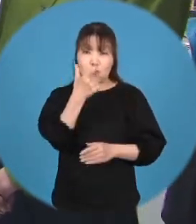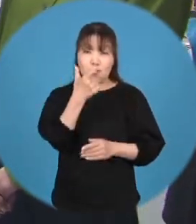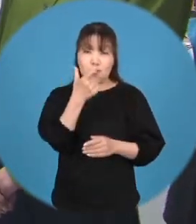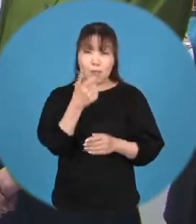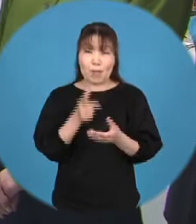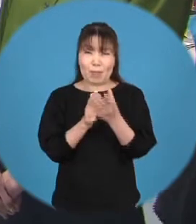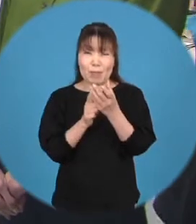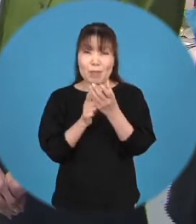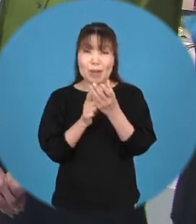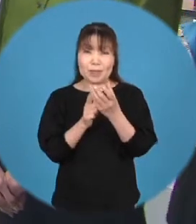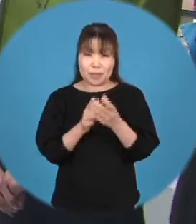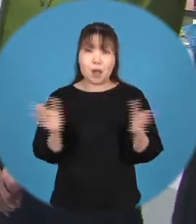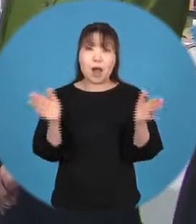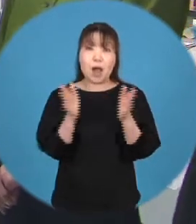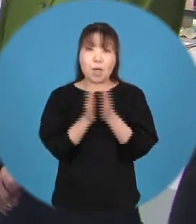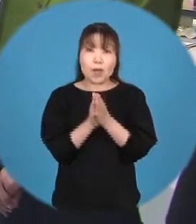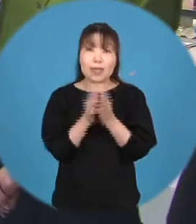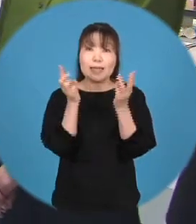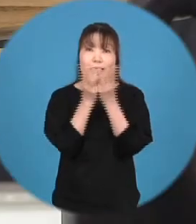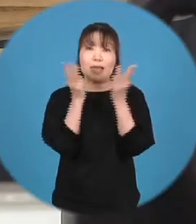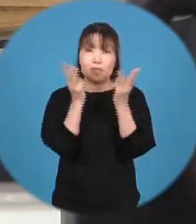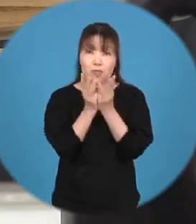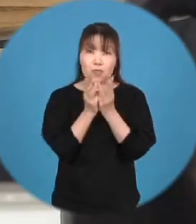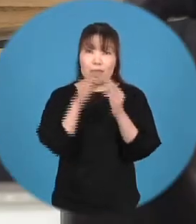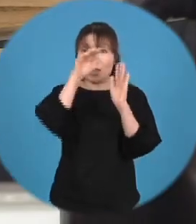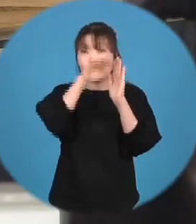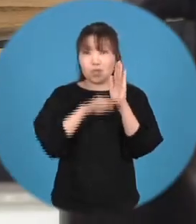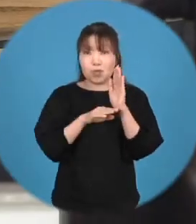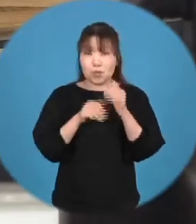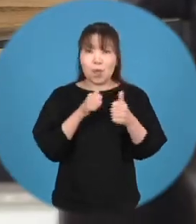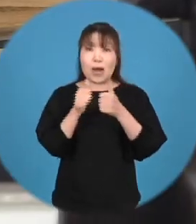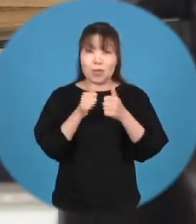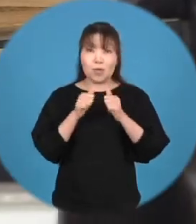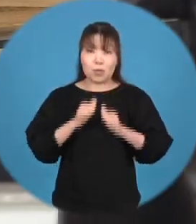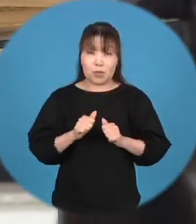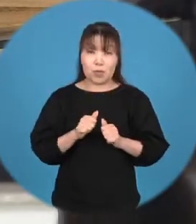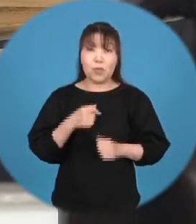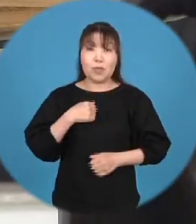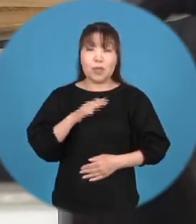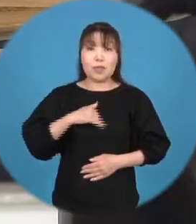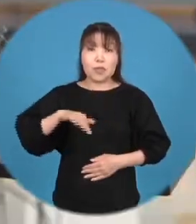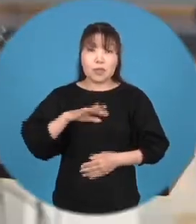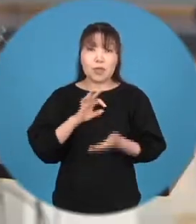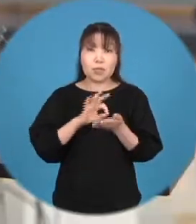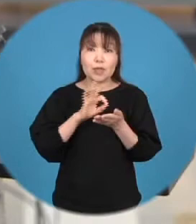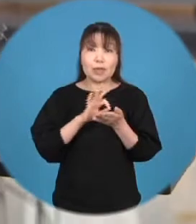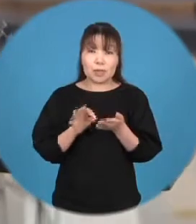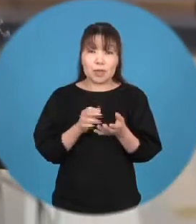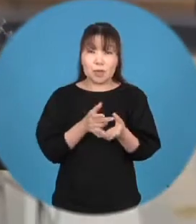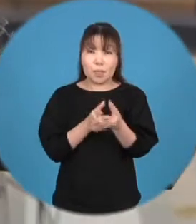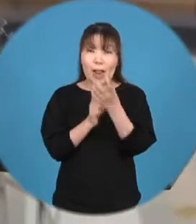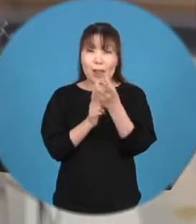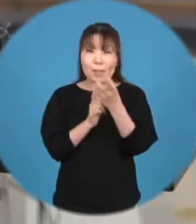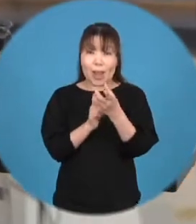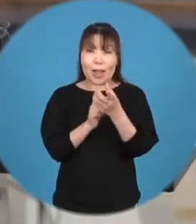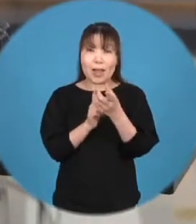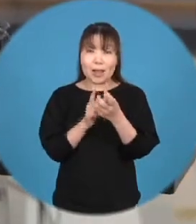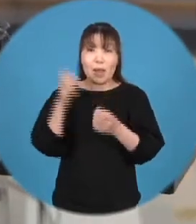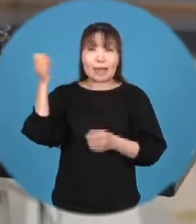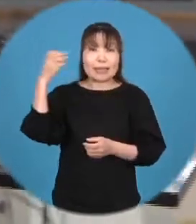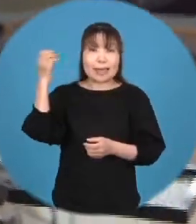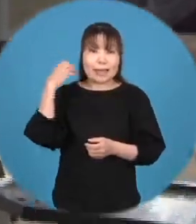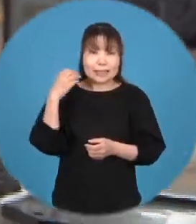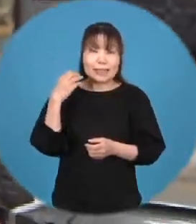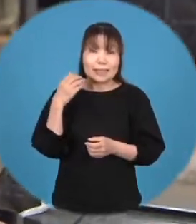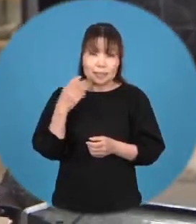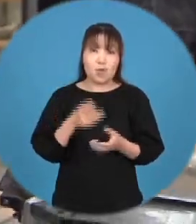の順位を競う競技となっております。私たちが使っている銃は銃弾を使用しないビームライフと呼ばれる光